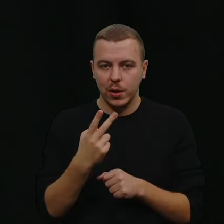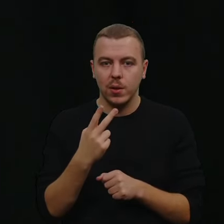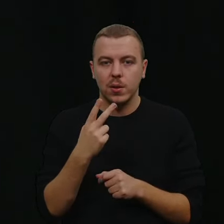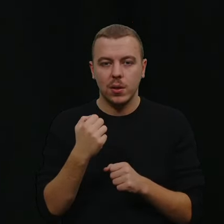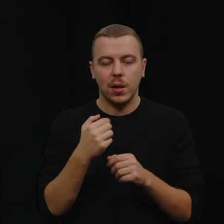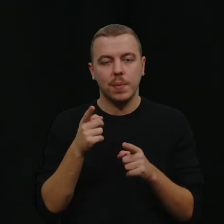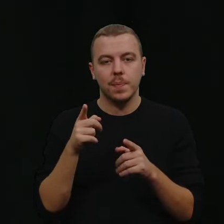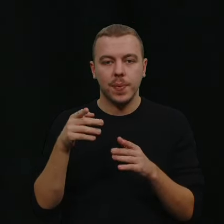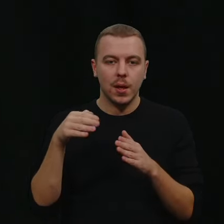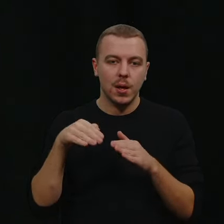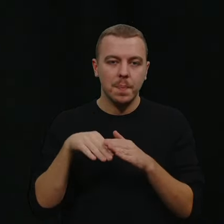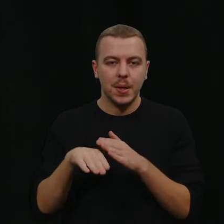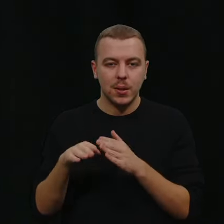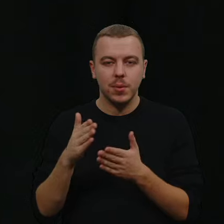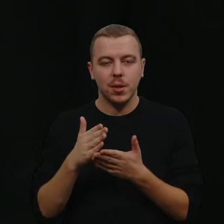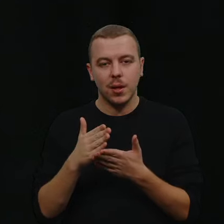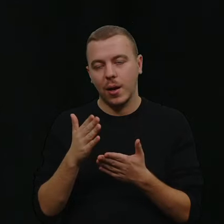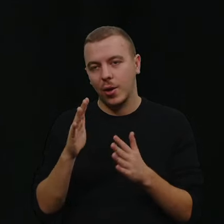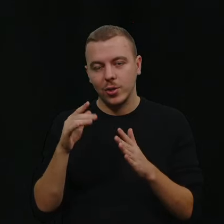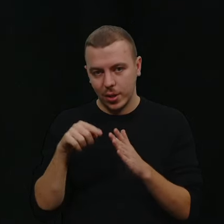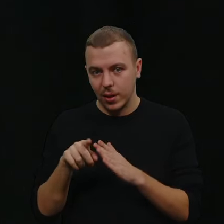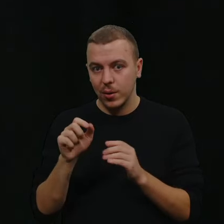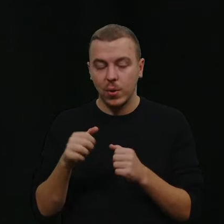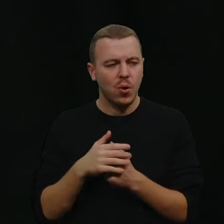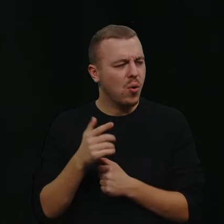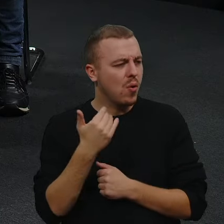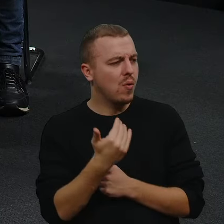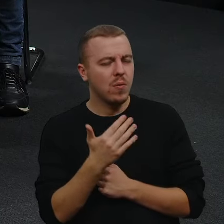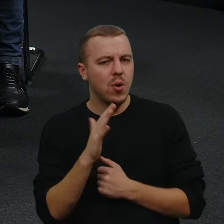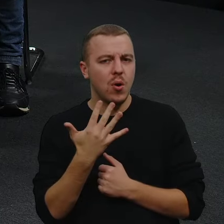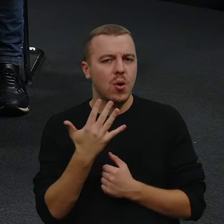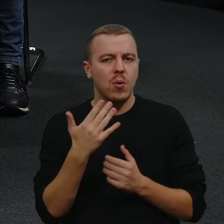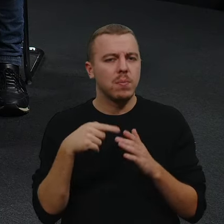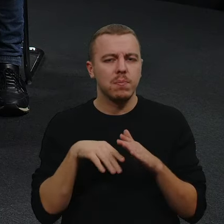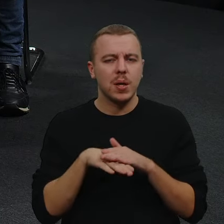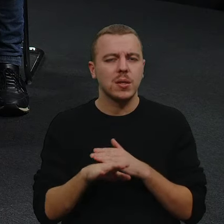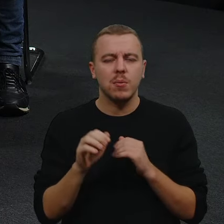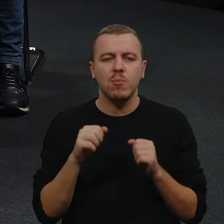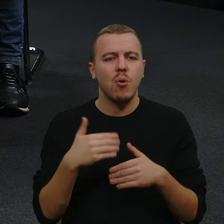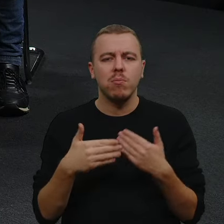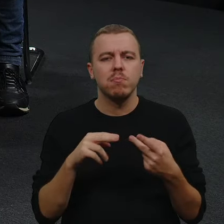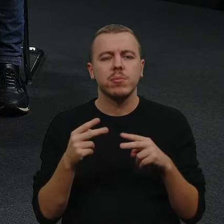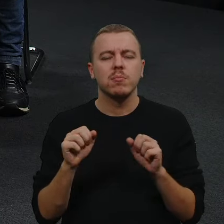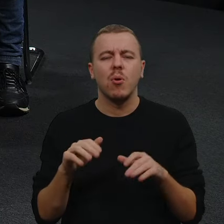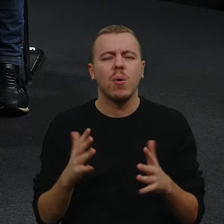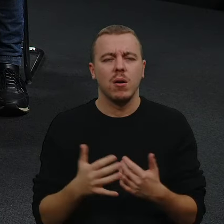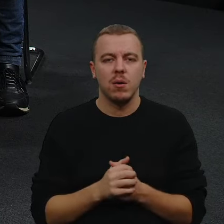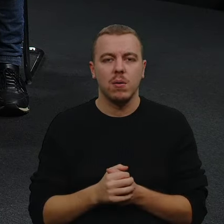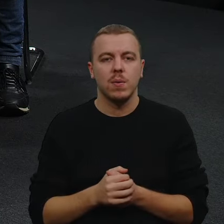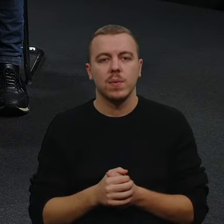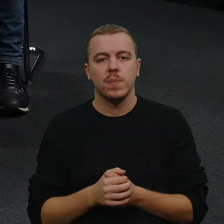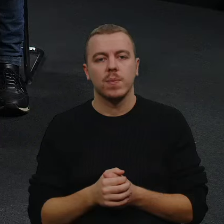dar paslėpti ėjimai, kurių gal ne visi žinoma. O kas yra, kokie ėjimai galimi yra paslėpti?